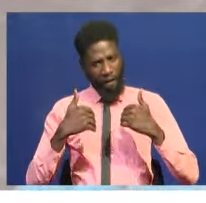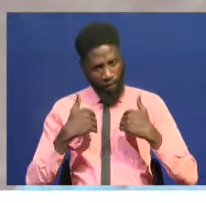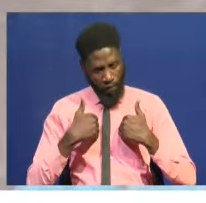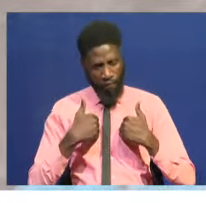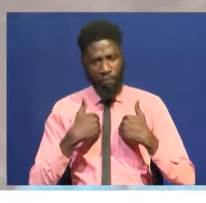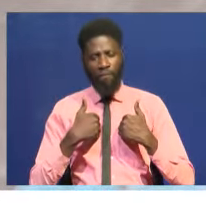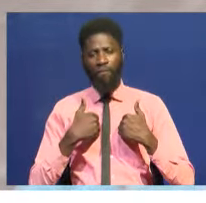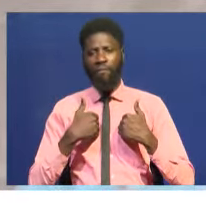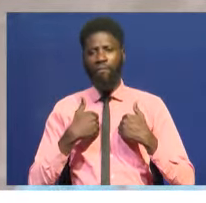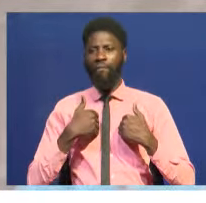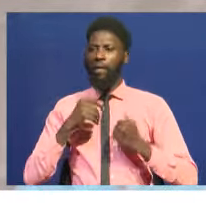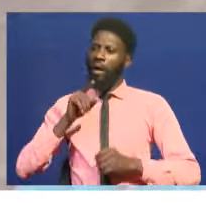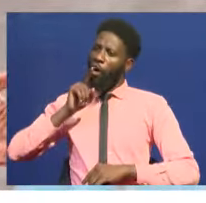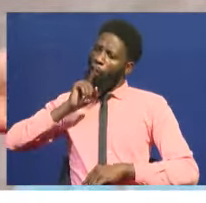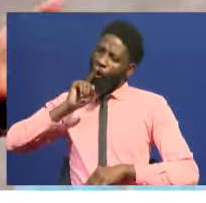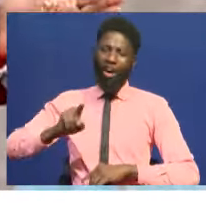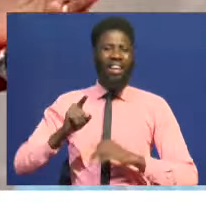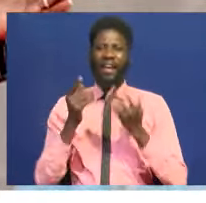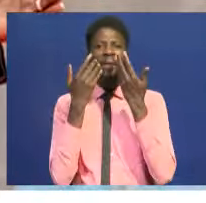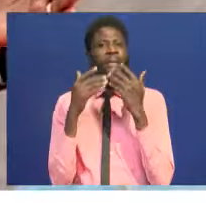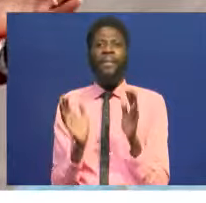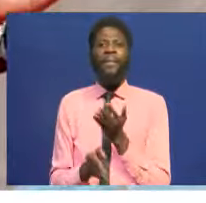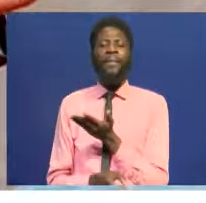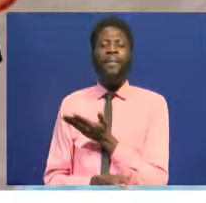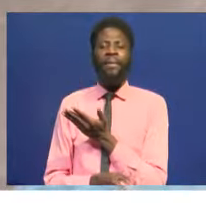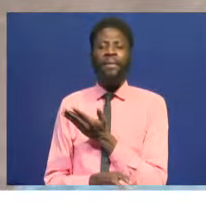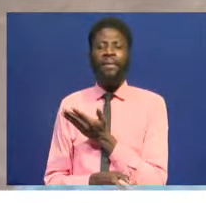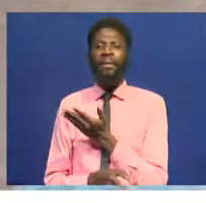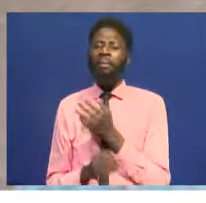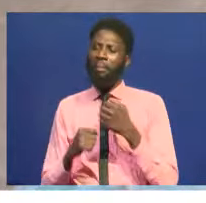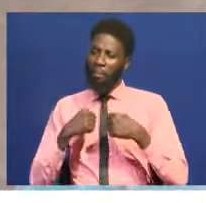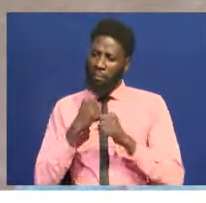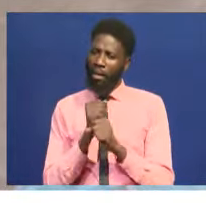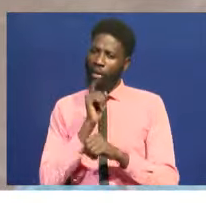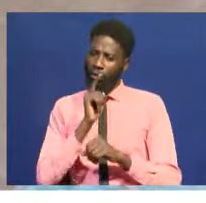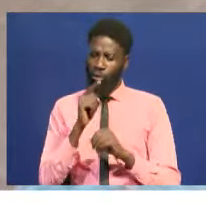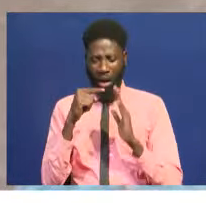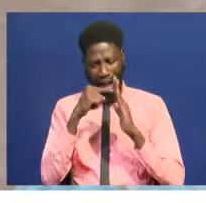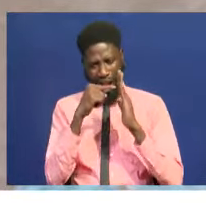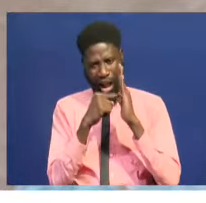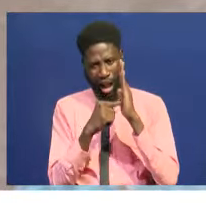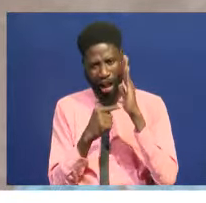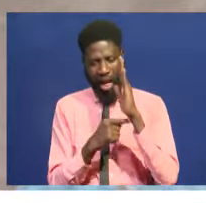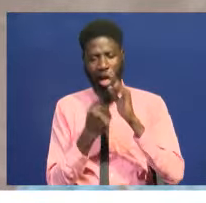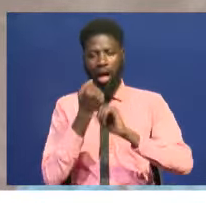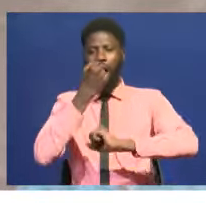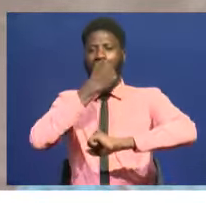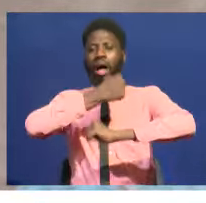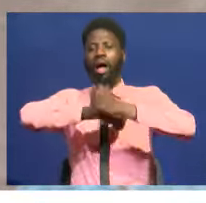maelekezo yangu kuhakikisha kwamba haya mambo yote yanashughulikiwa.